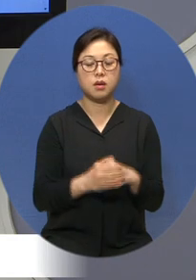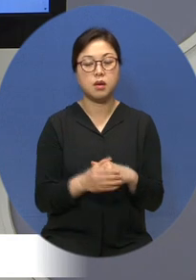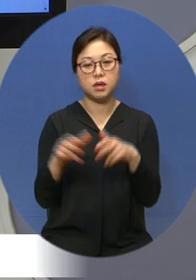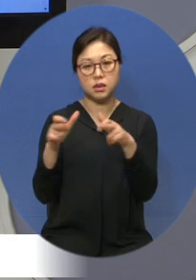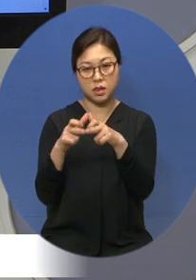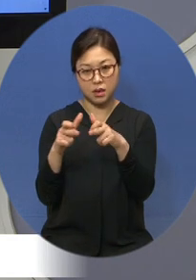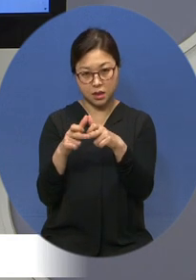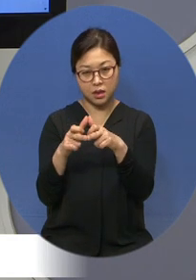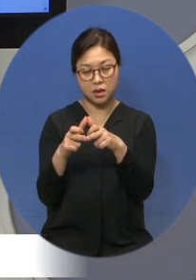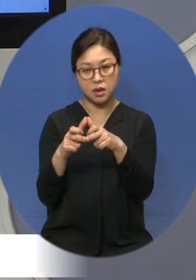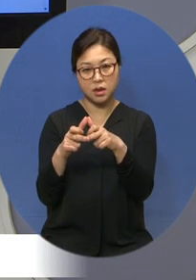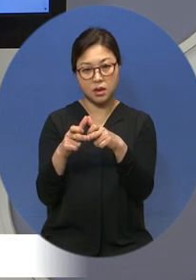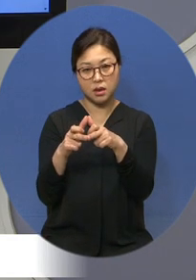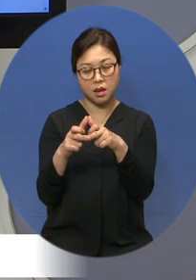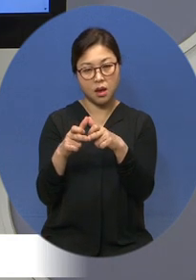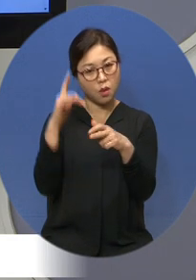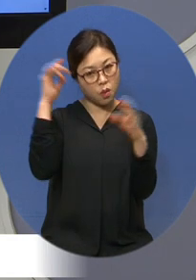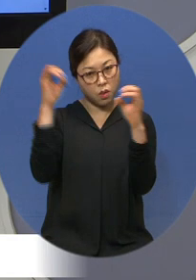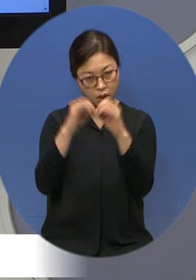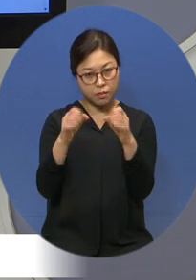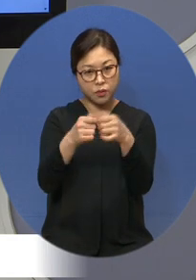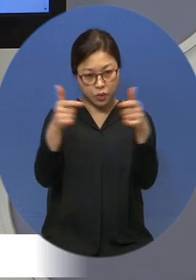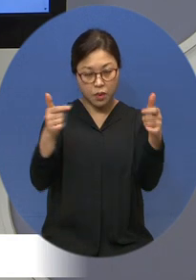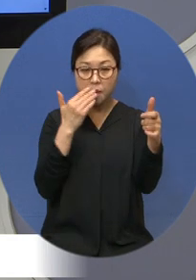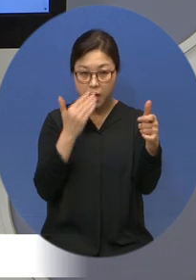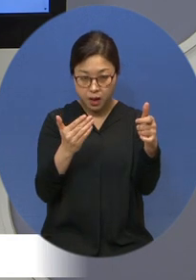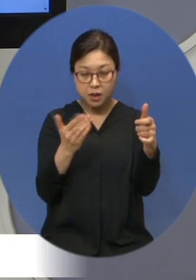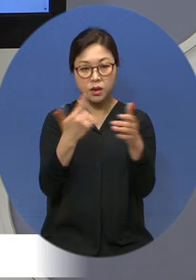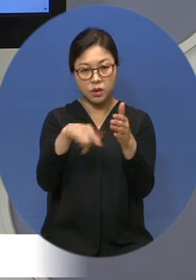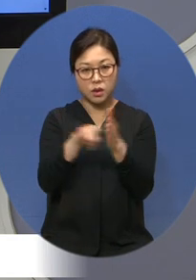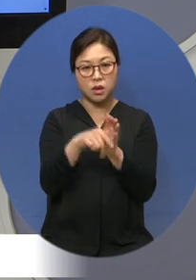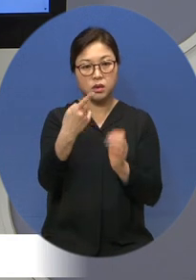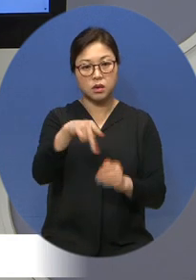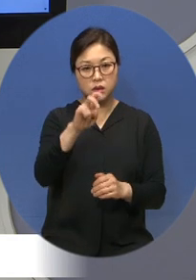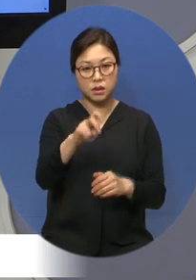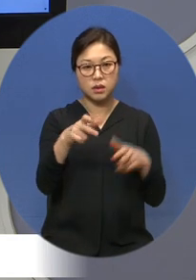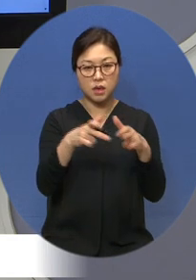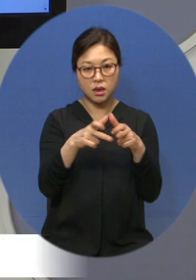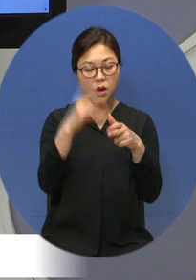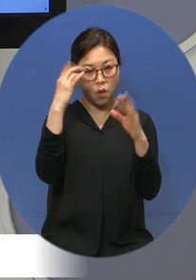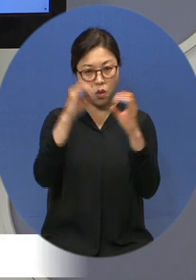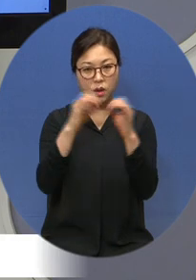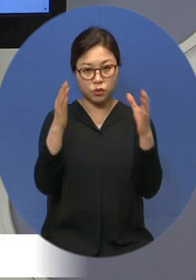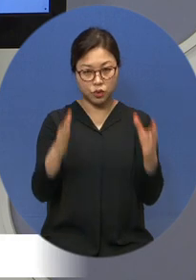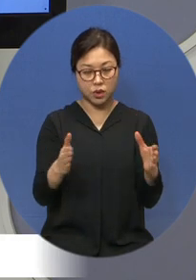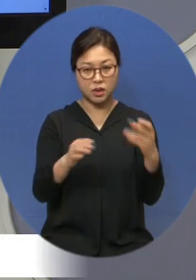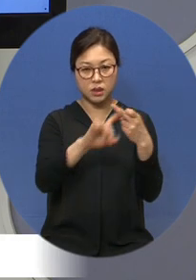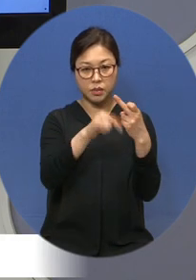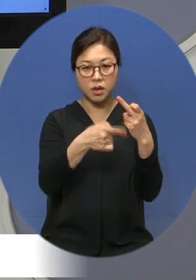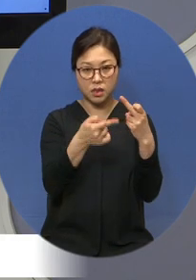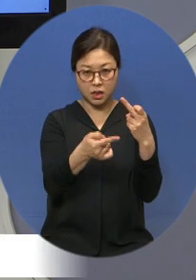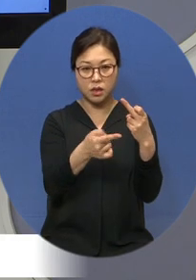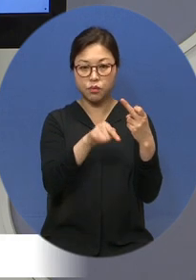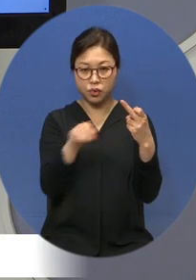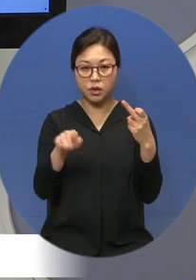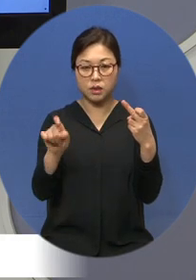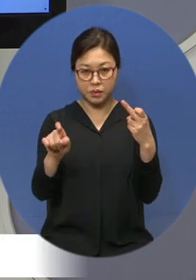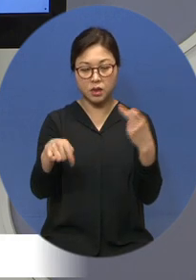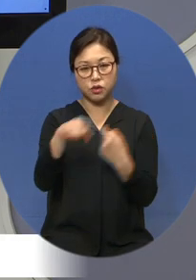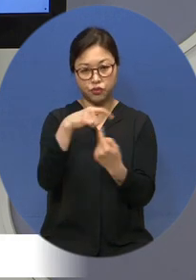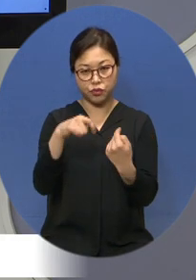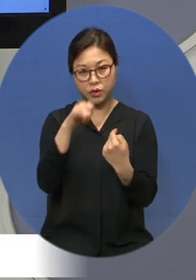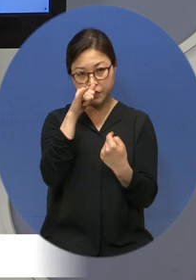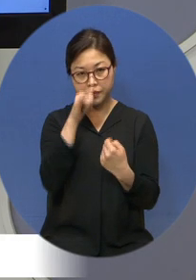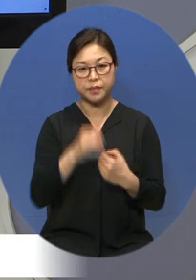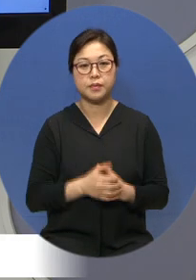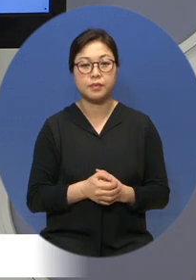장애에 대한 공감대를 확산하고 자 2020 장의 공감 주관을 다음달 1일부터 10일까지 운영합니다